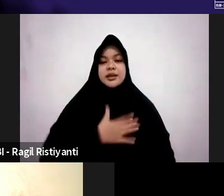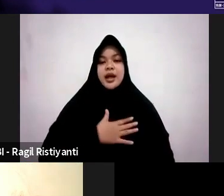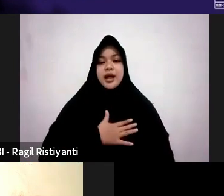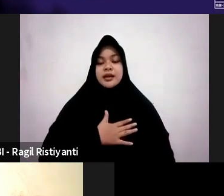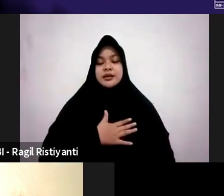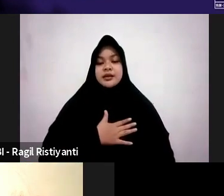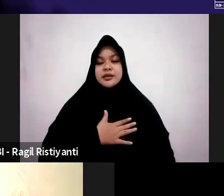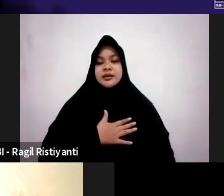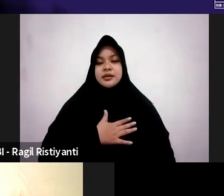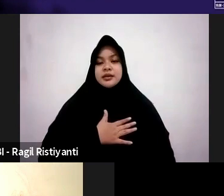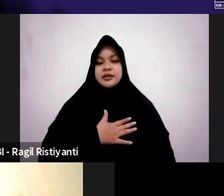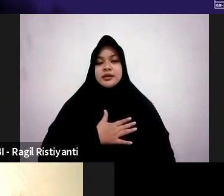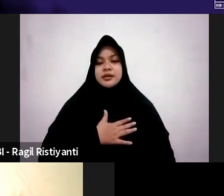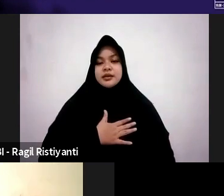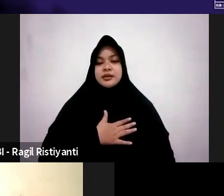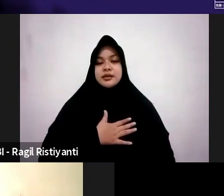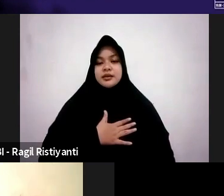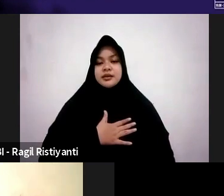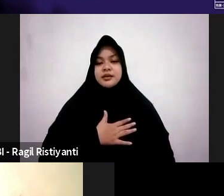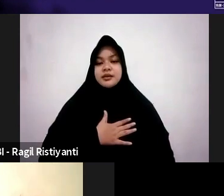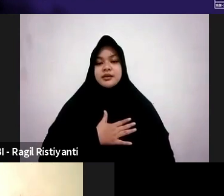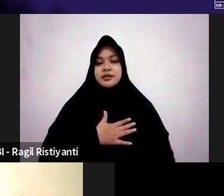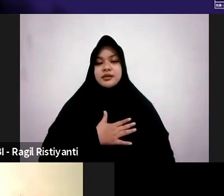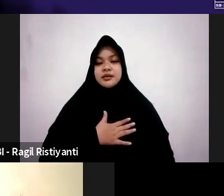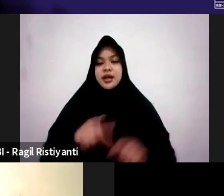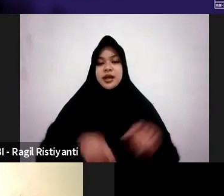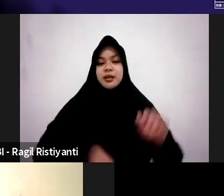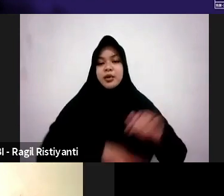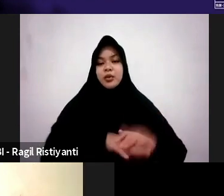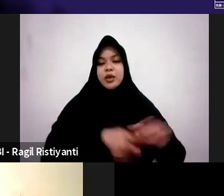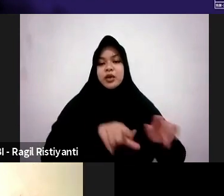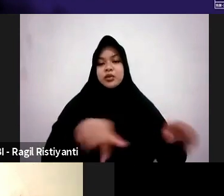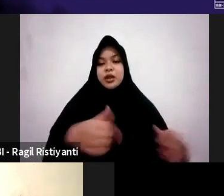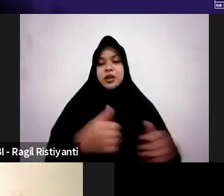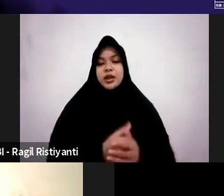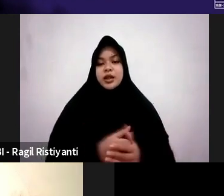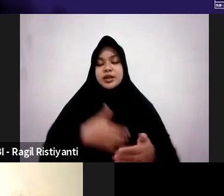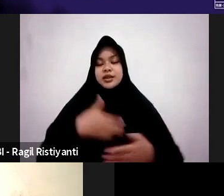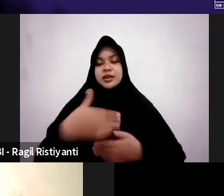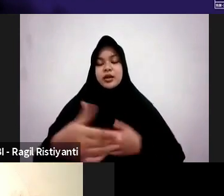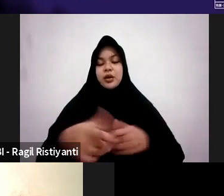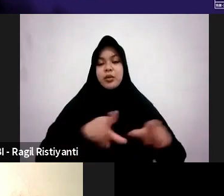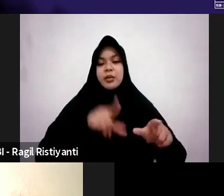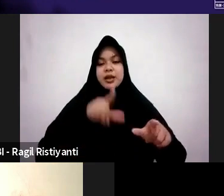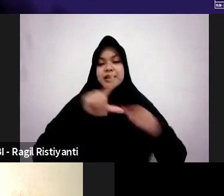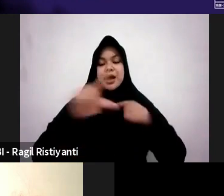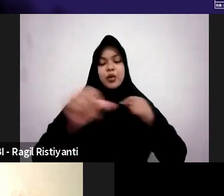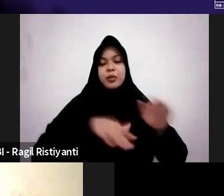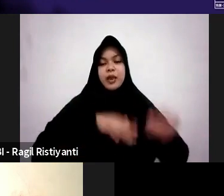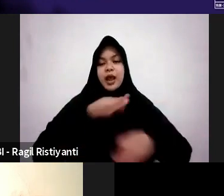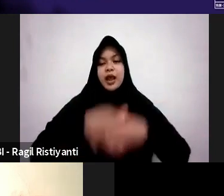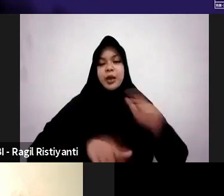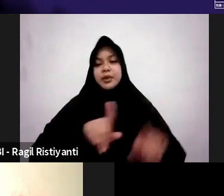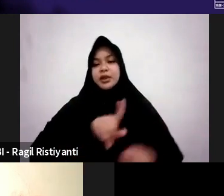katakan bahwa dari permenungan sejauh kumelangkah ini menjadi pertanyaan